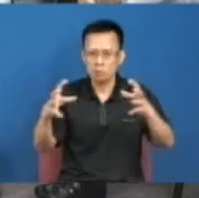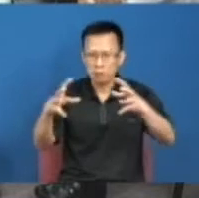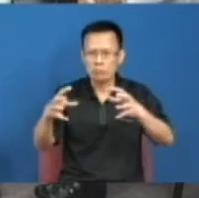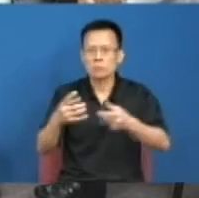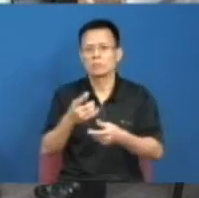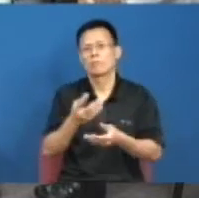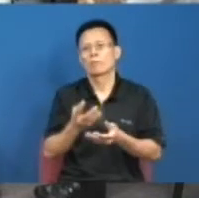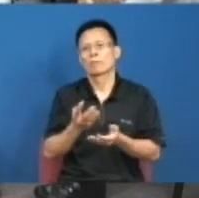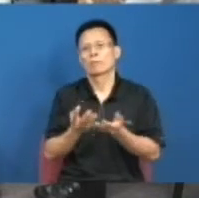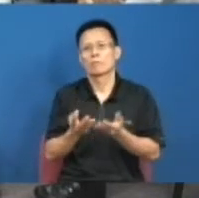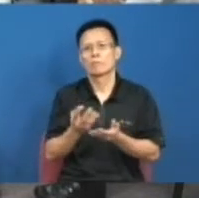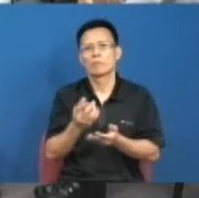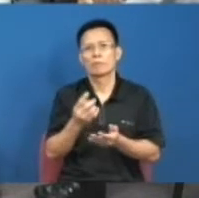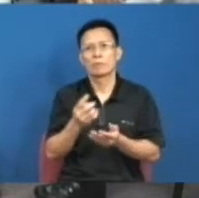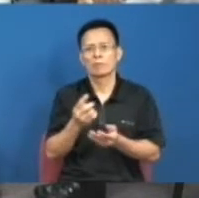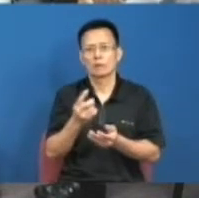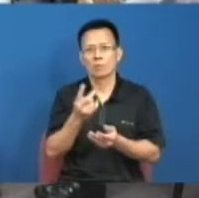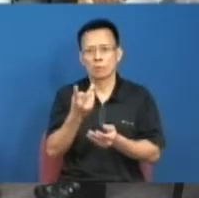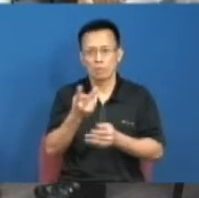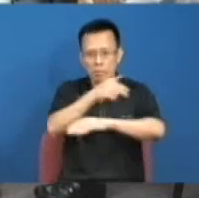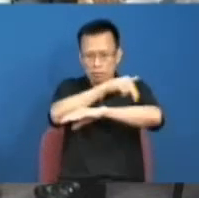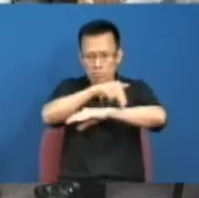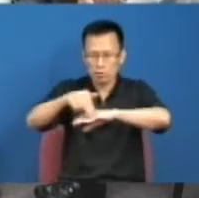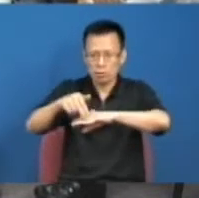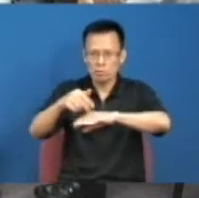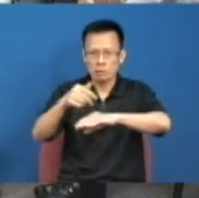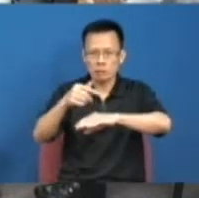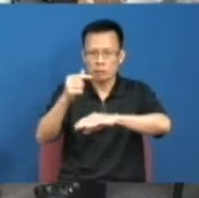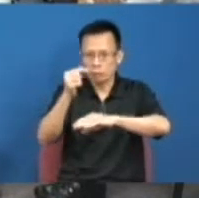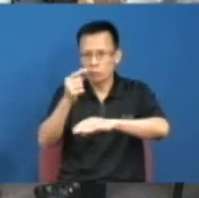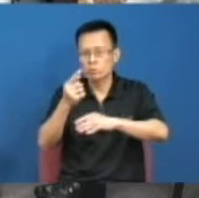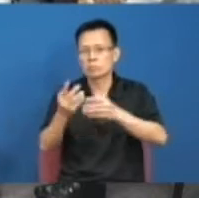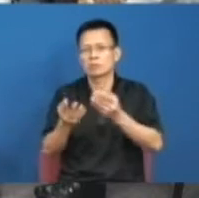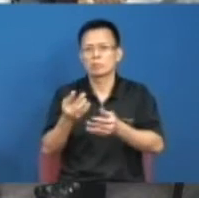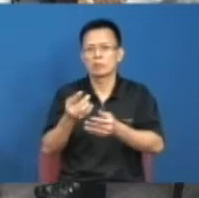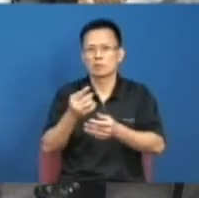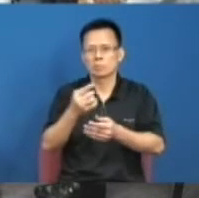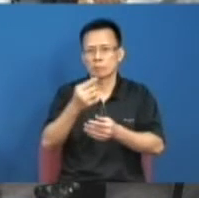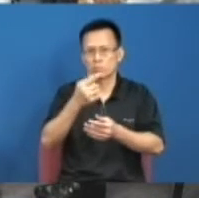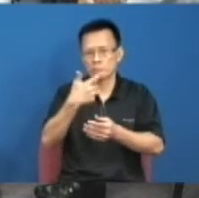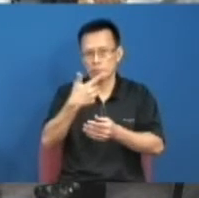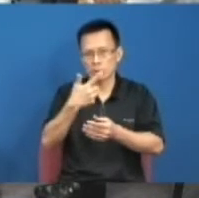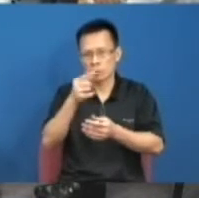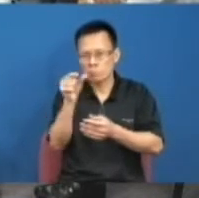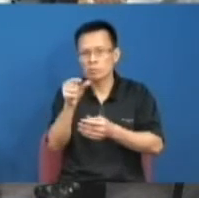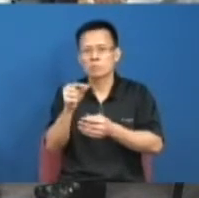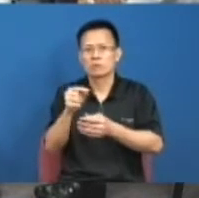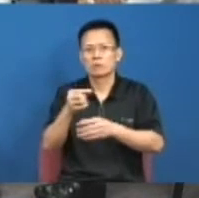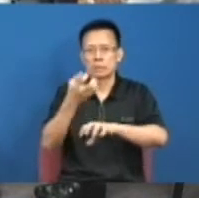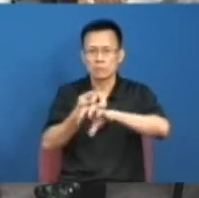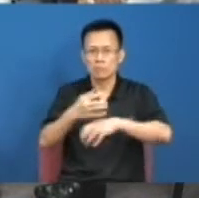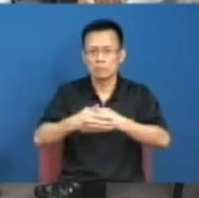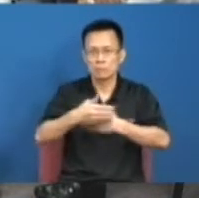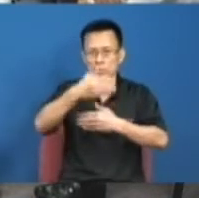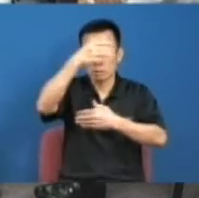差唔多成2.5呎兩尺幾成我諗8吋嘅石屎外牆。我想個重